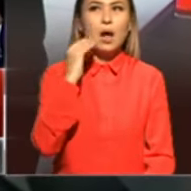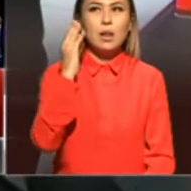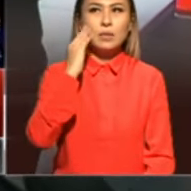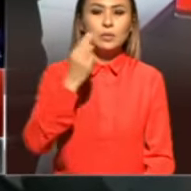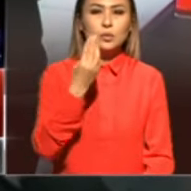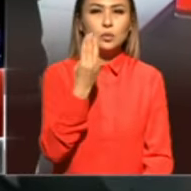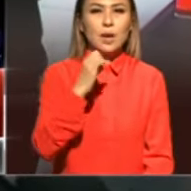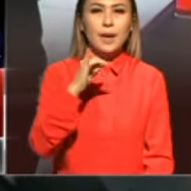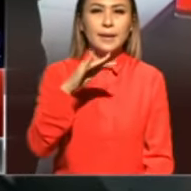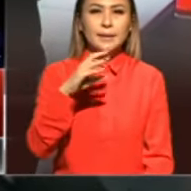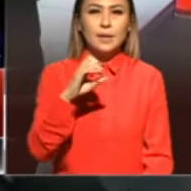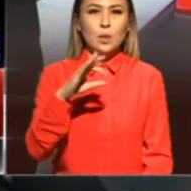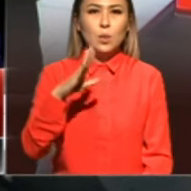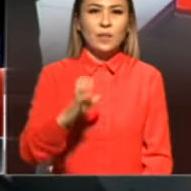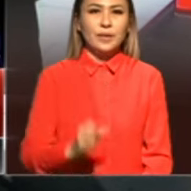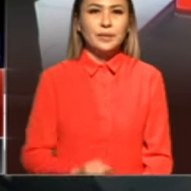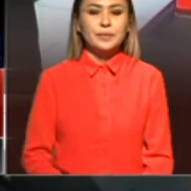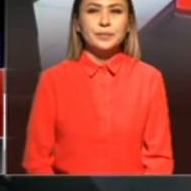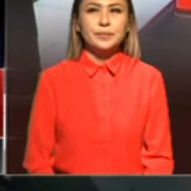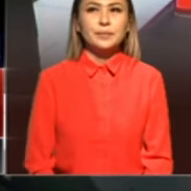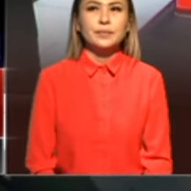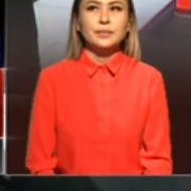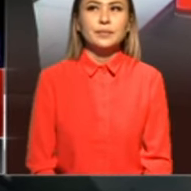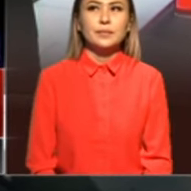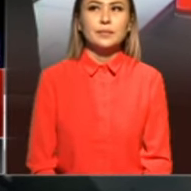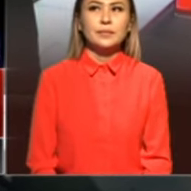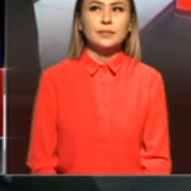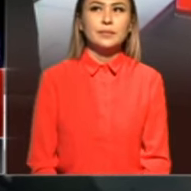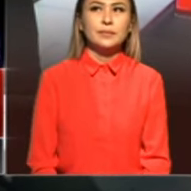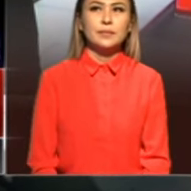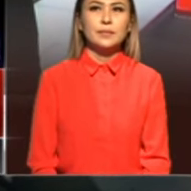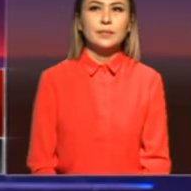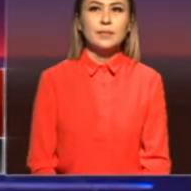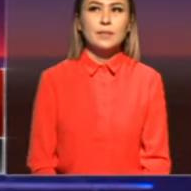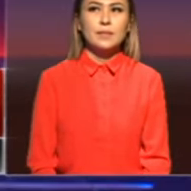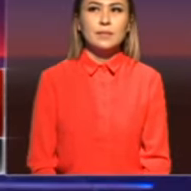Шолпан Әйтенова бізбен байланыста тұр. Кеш жарық, Шолпан ханым.